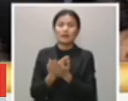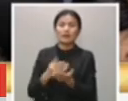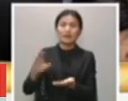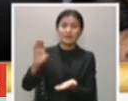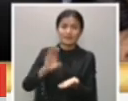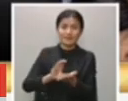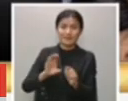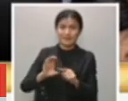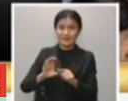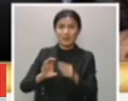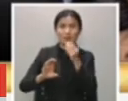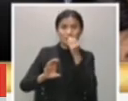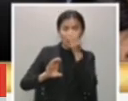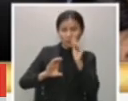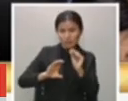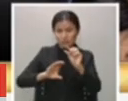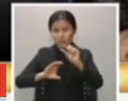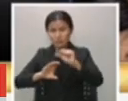รับเงินที่กู้ยืมมา